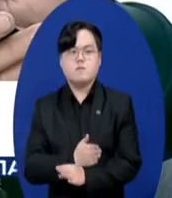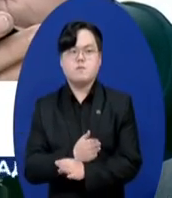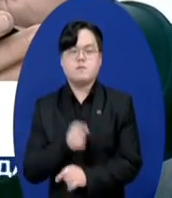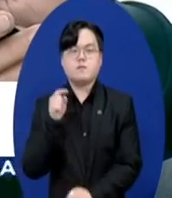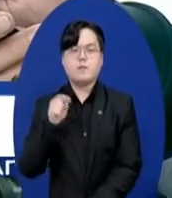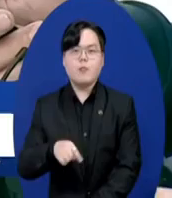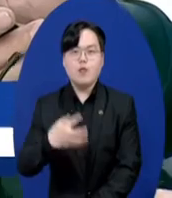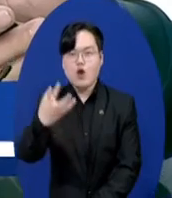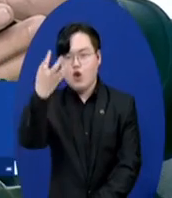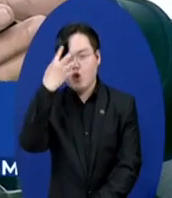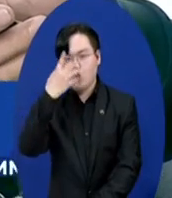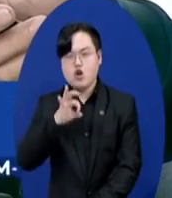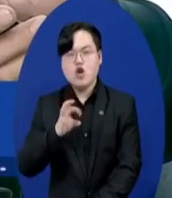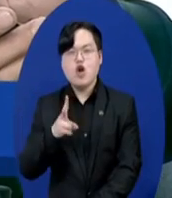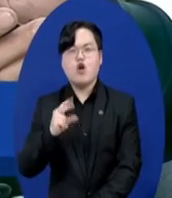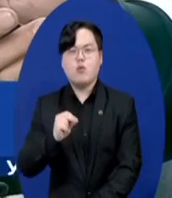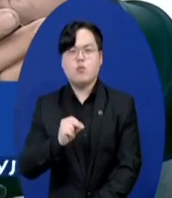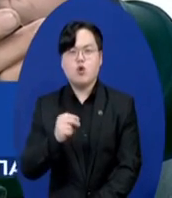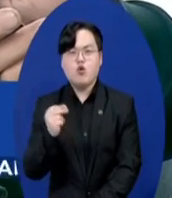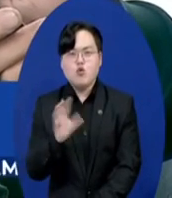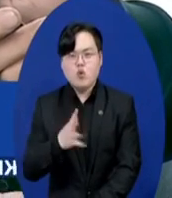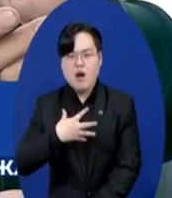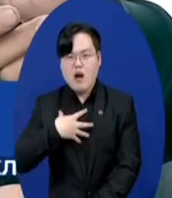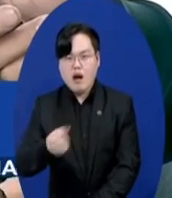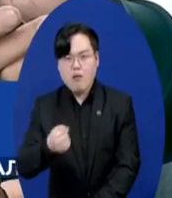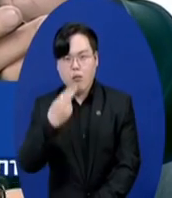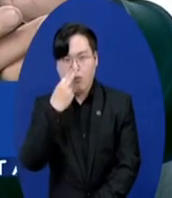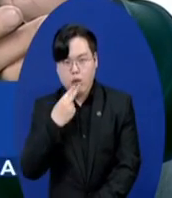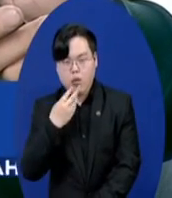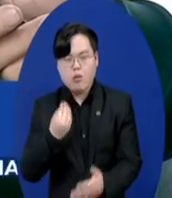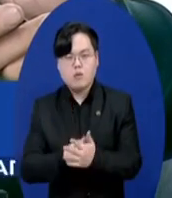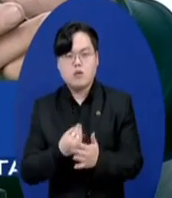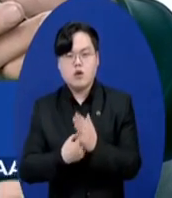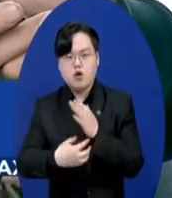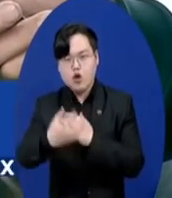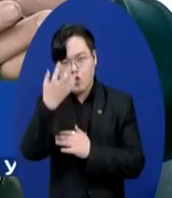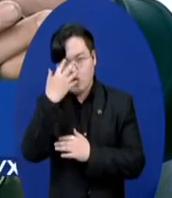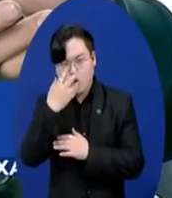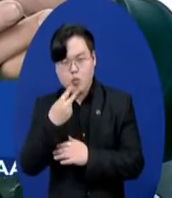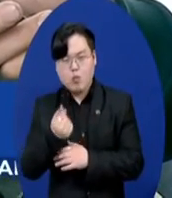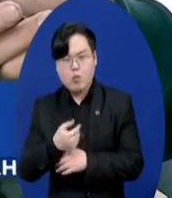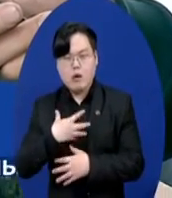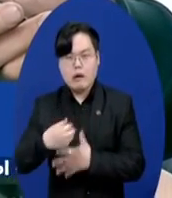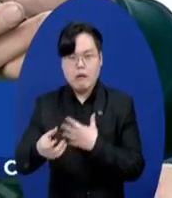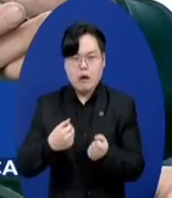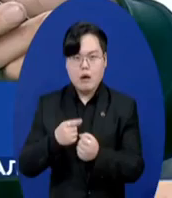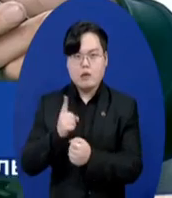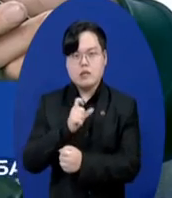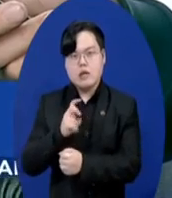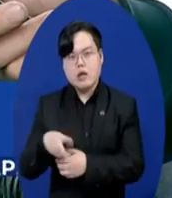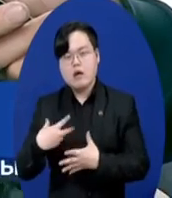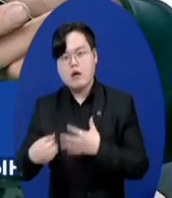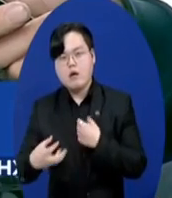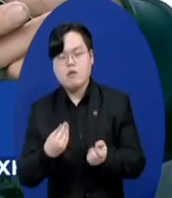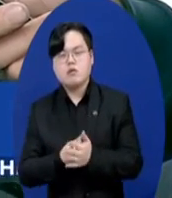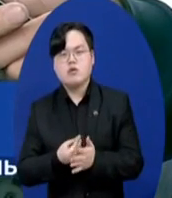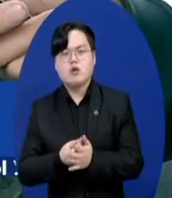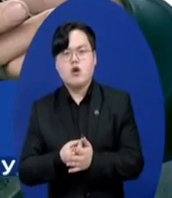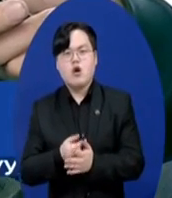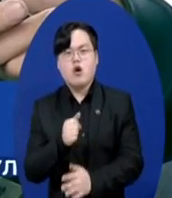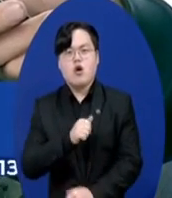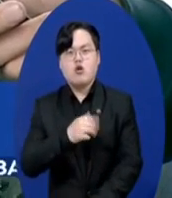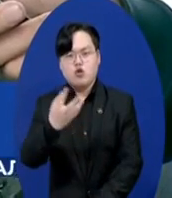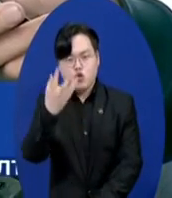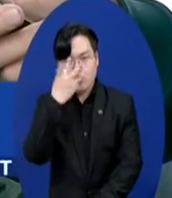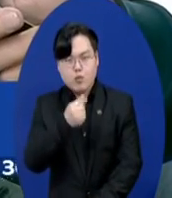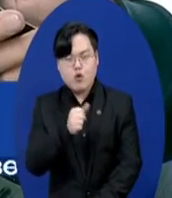мэтээр ингээд төрийн өмч үнгүүддэг, үнгүү авчаа дээрээс нь дахиад төрийн хөрөнгийг дахиж авдаг, төрийн мөнгөөр өөрийнх нь